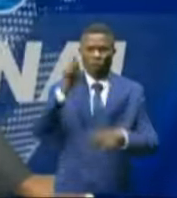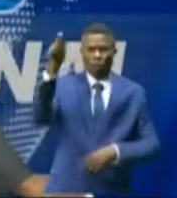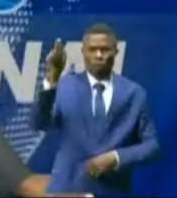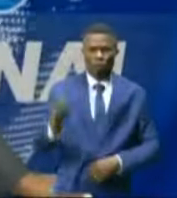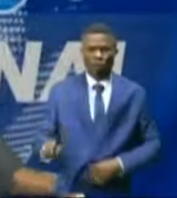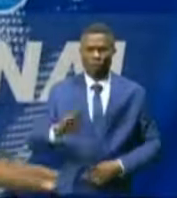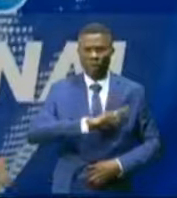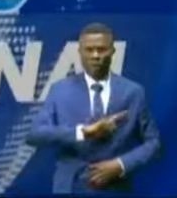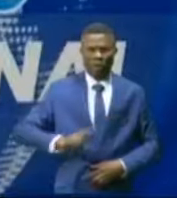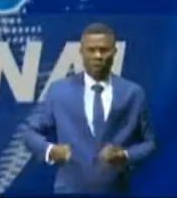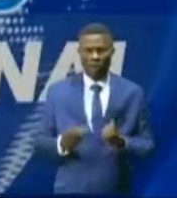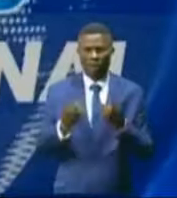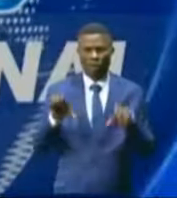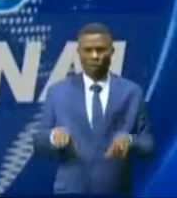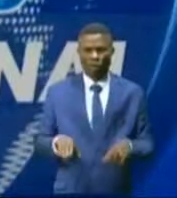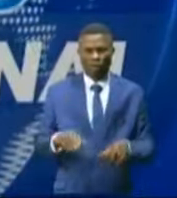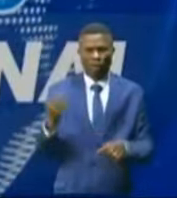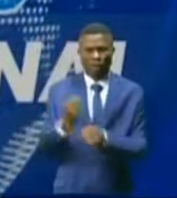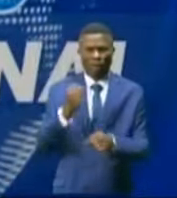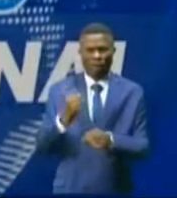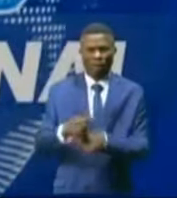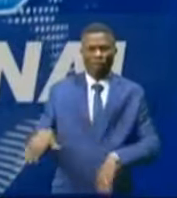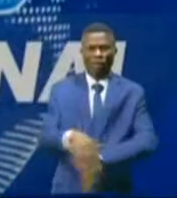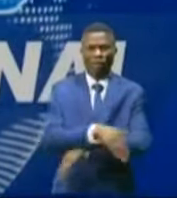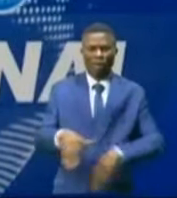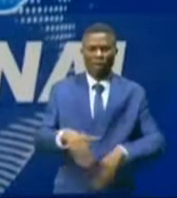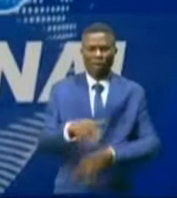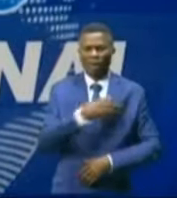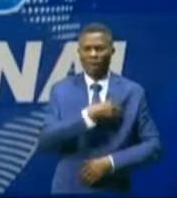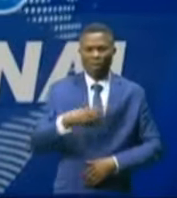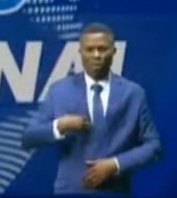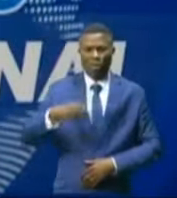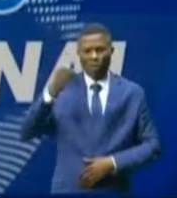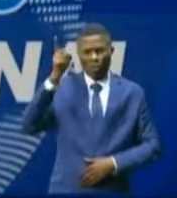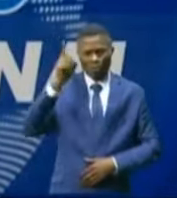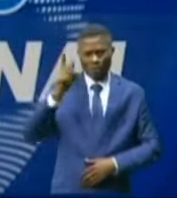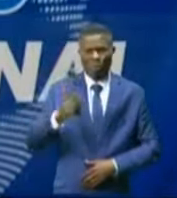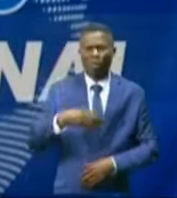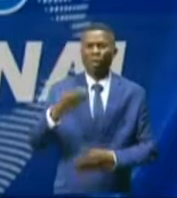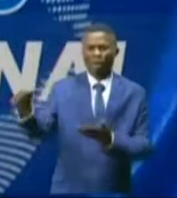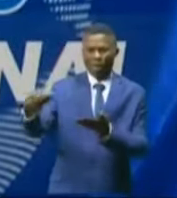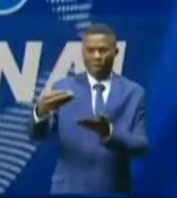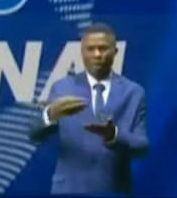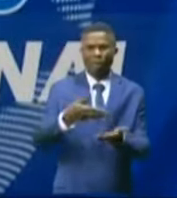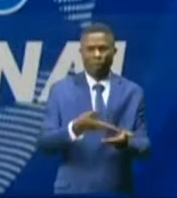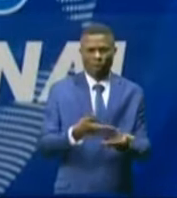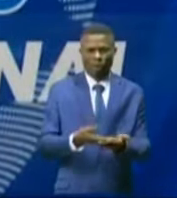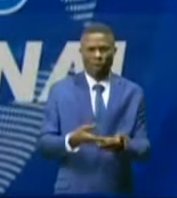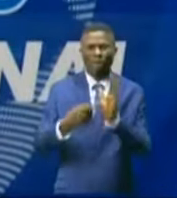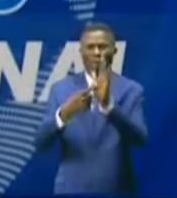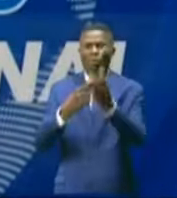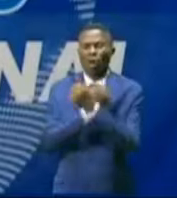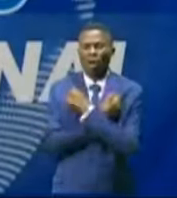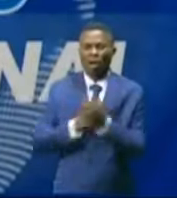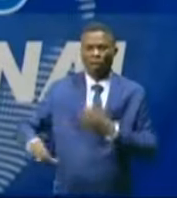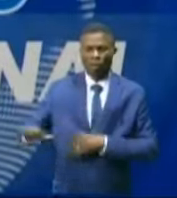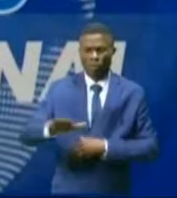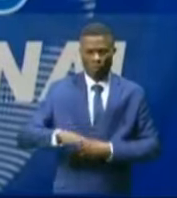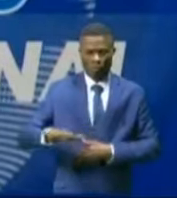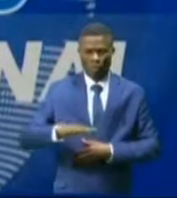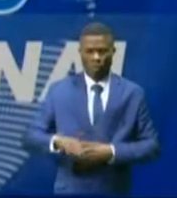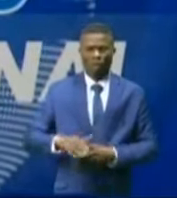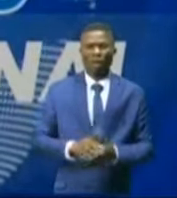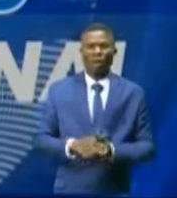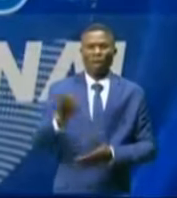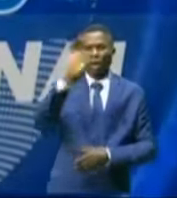armées engagées au front. De femmes et jeunes étaient le premier à poser ces actes patriotiques au stade Vélodrome, comme